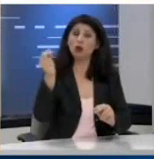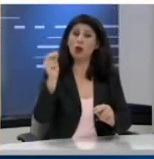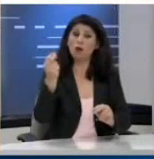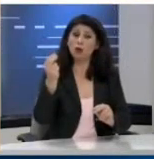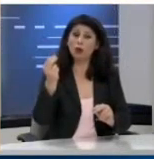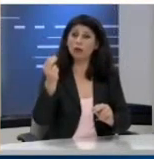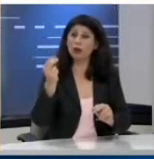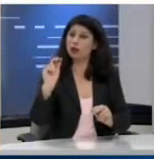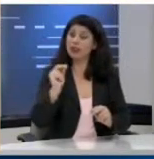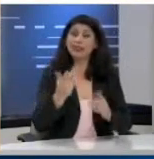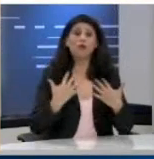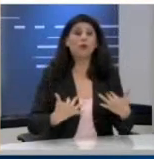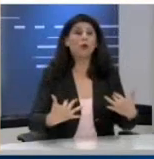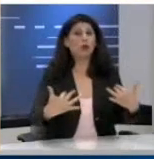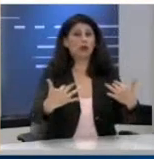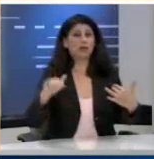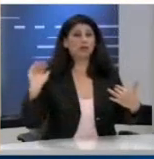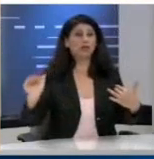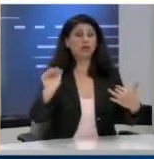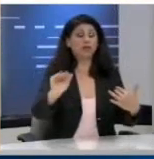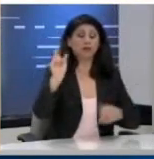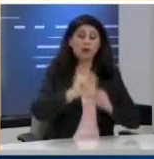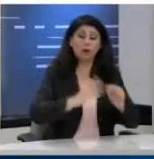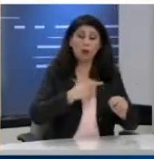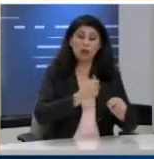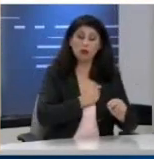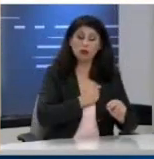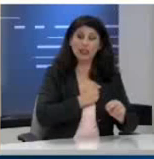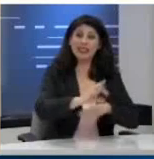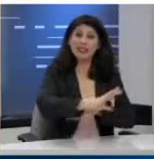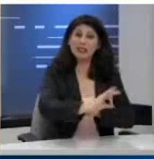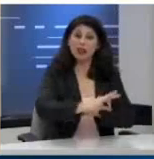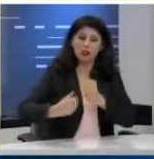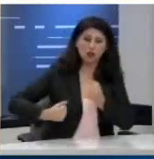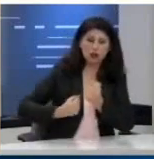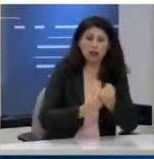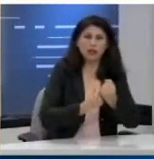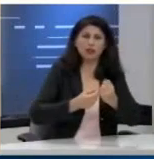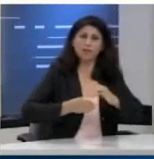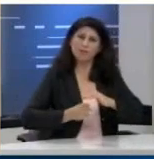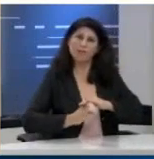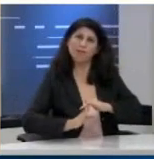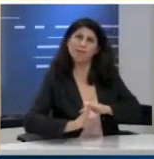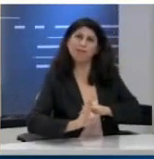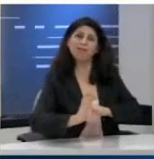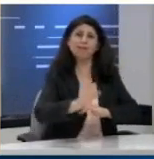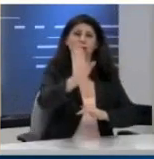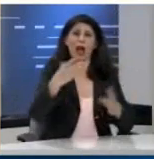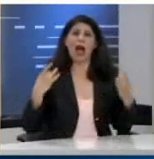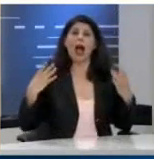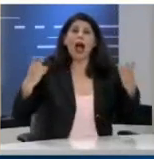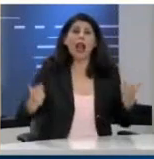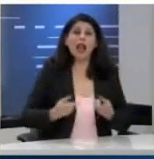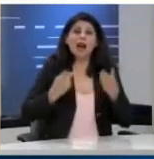βουλευτών της Εθνικής Αντιπροσωπείας σε ένα σχέδιο στήριξης, ανάκαμψης και ελάφρυνσης για τους πολλούς, την